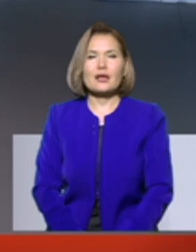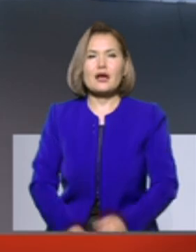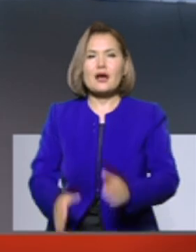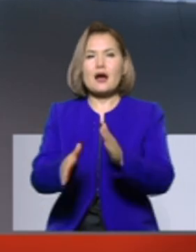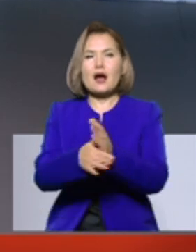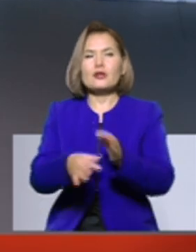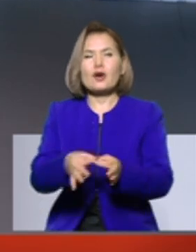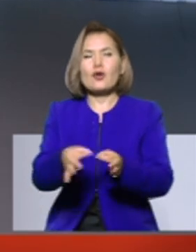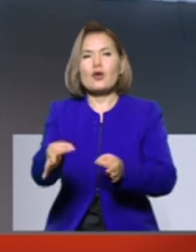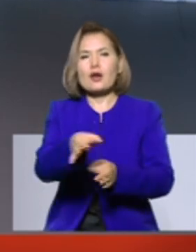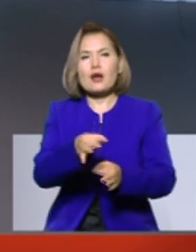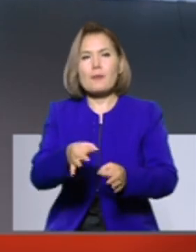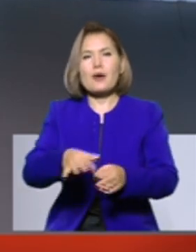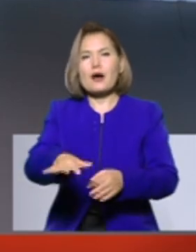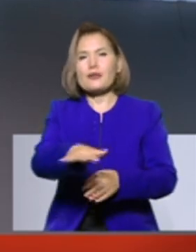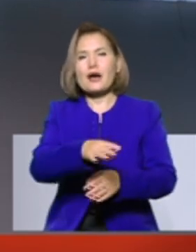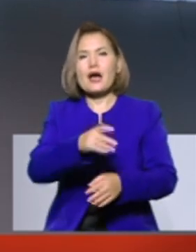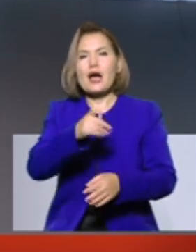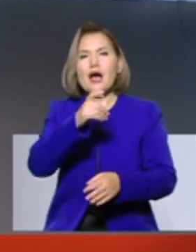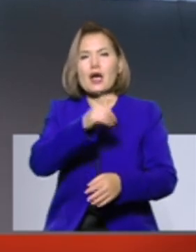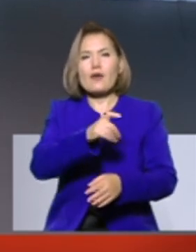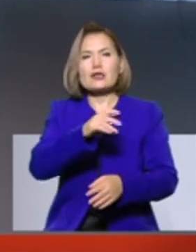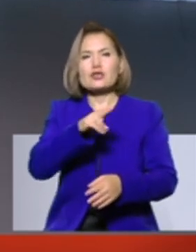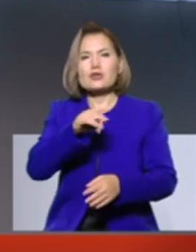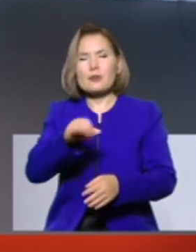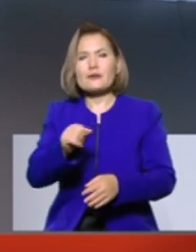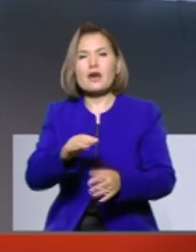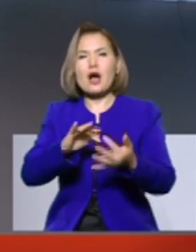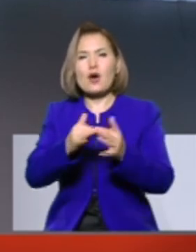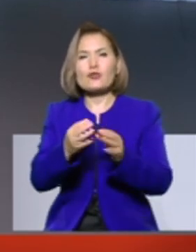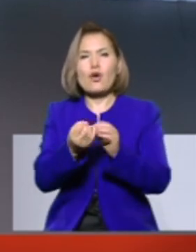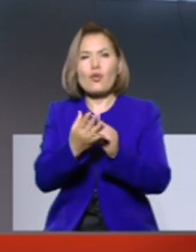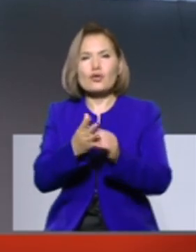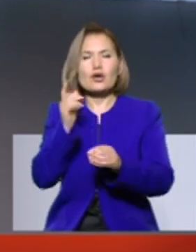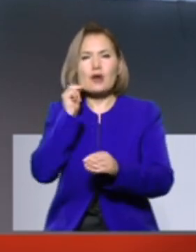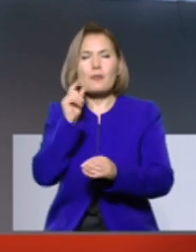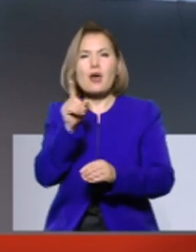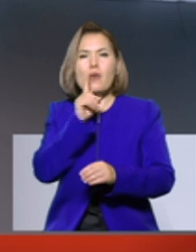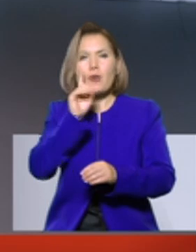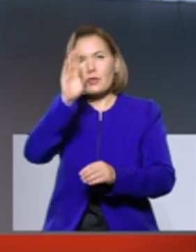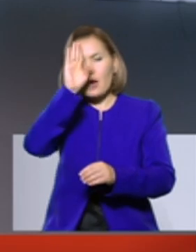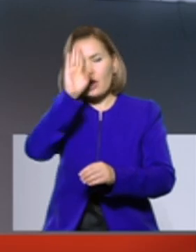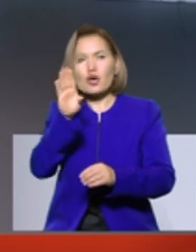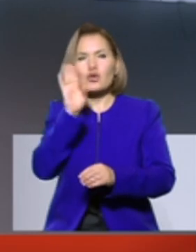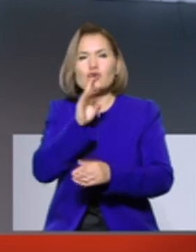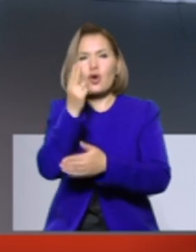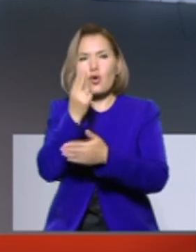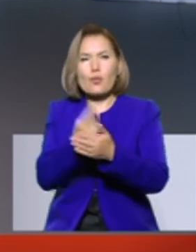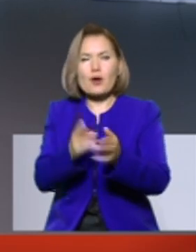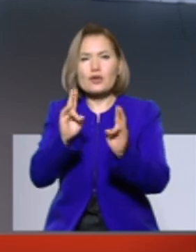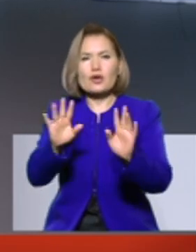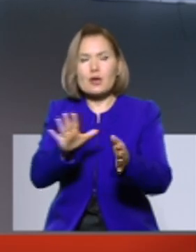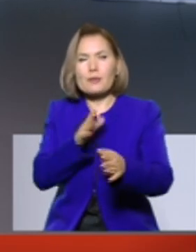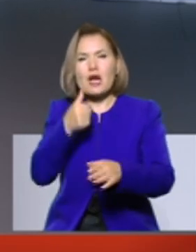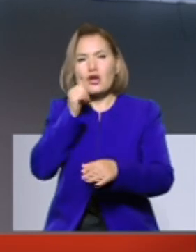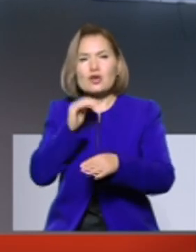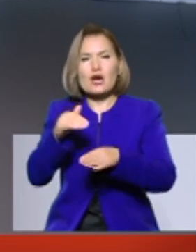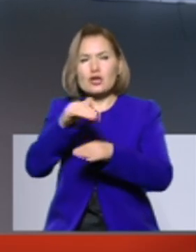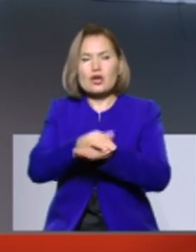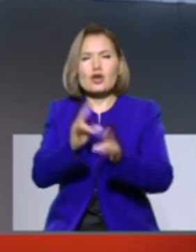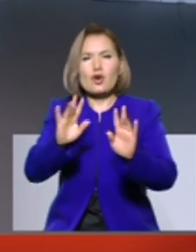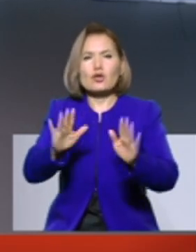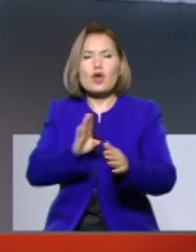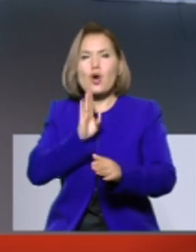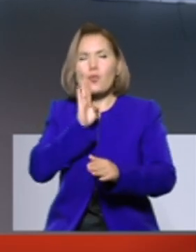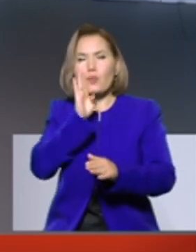Атырау облысының Құрманғазы ауданы Хиуаз Доспанов ауылында 14 жастағы бала суға батып кетті. Оқиға кешке болған. Бүгін